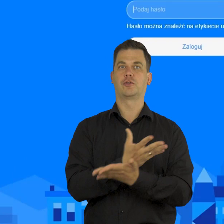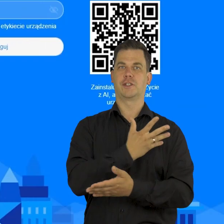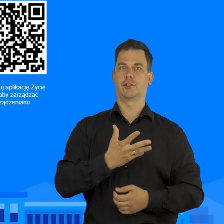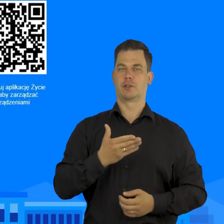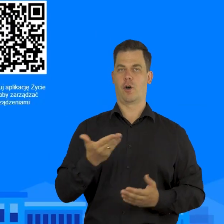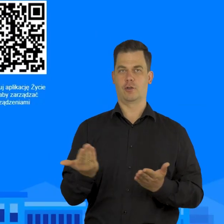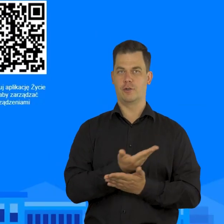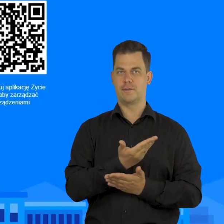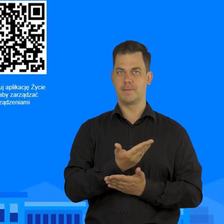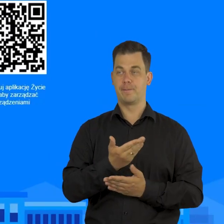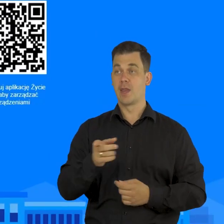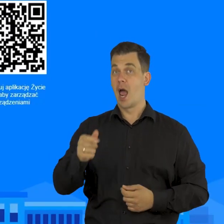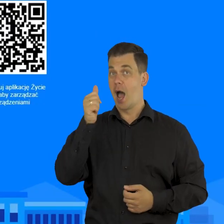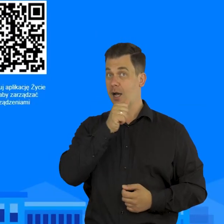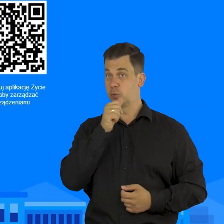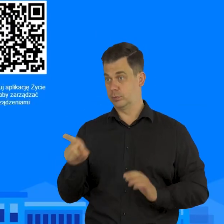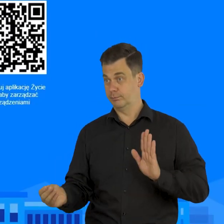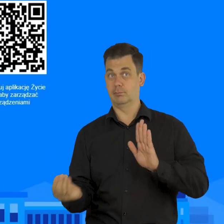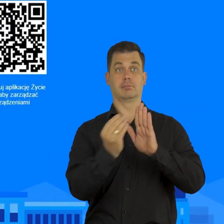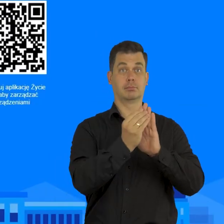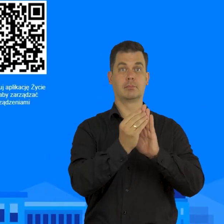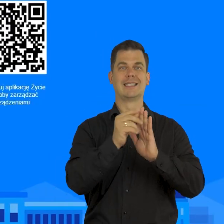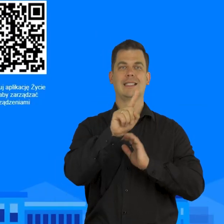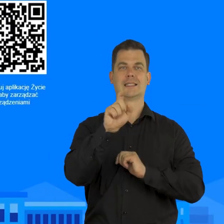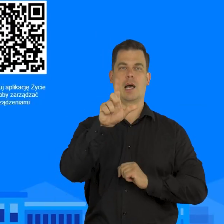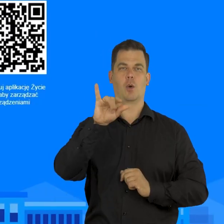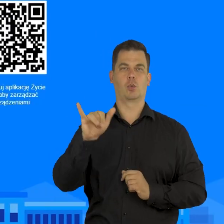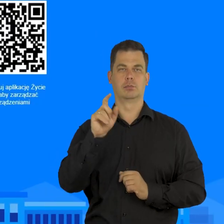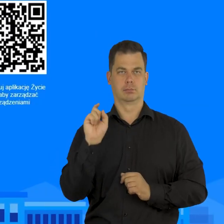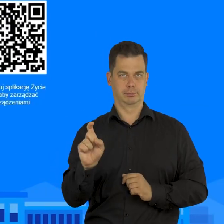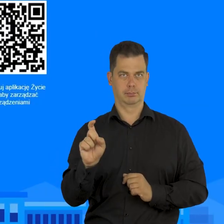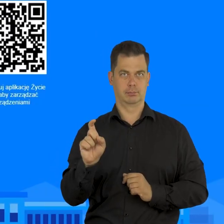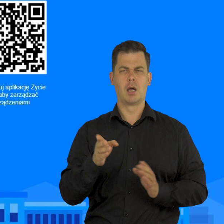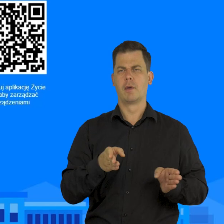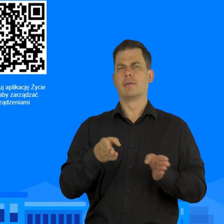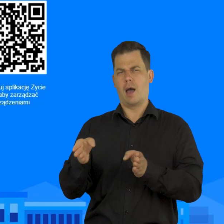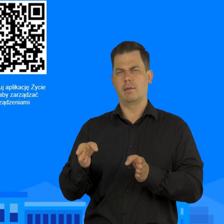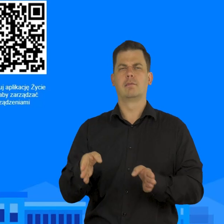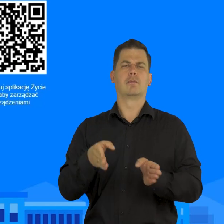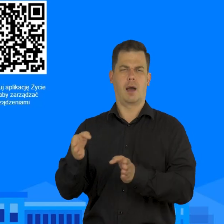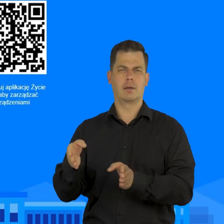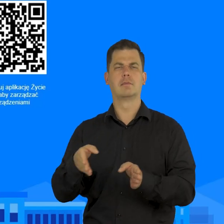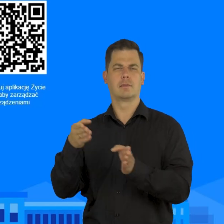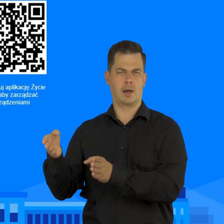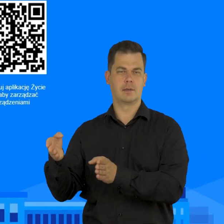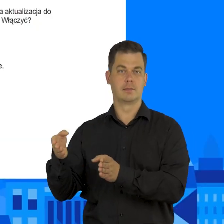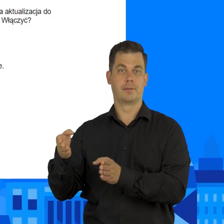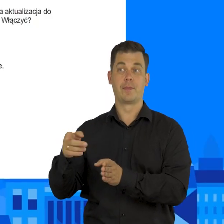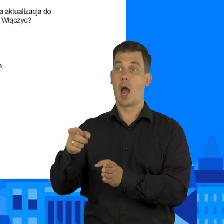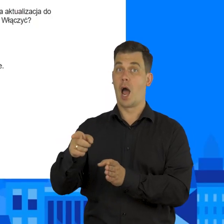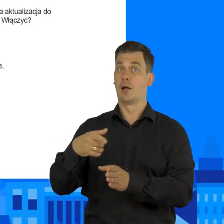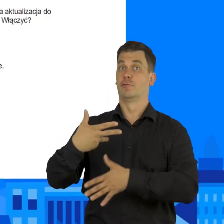stronę. Wpisz domyślne hasło do routera i kliknij Zaloguj. Przejdź przez kolejne kroki